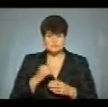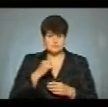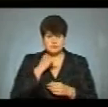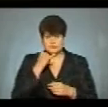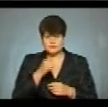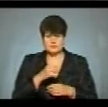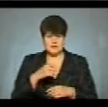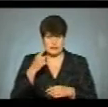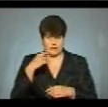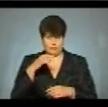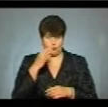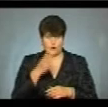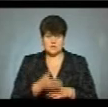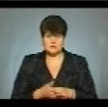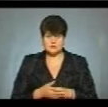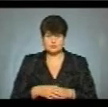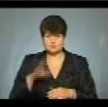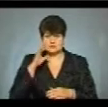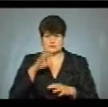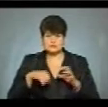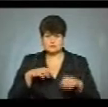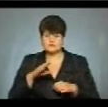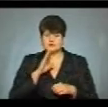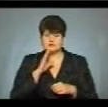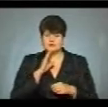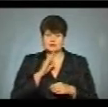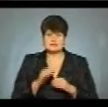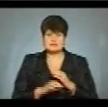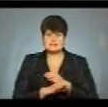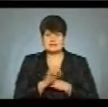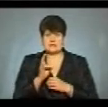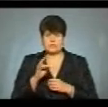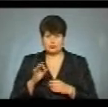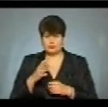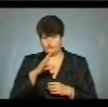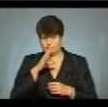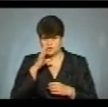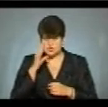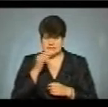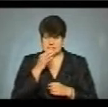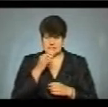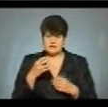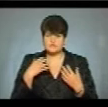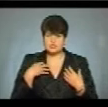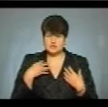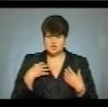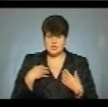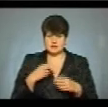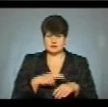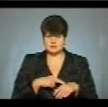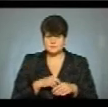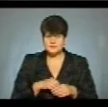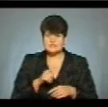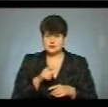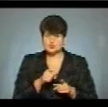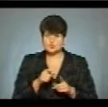зателефонувала поліцію. Чоловік грабував жінок у мікрорайоні «Східний» вночі, повідомив начальник Тернопільського відділу поліції Сергій Гаврилюк.